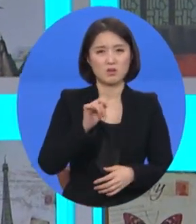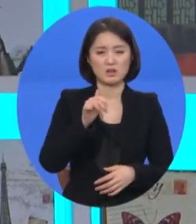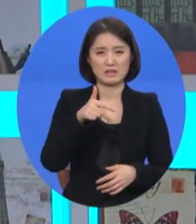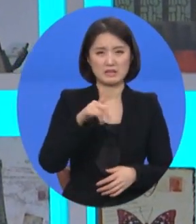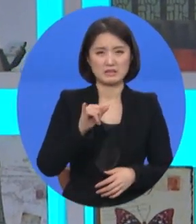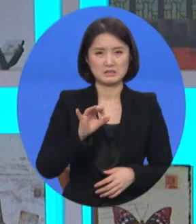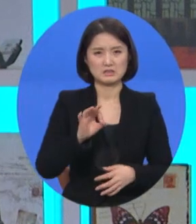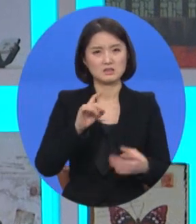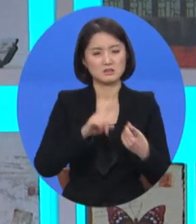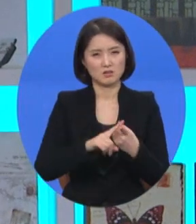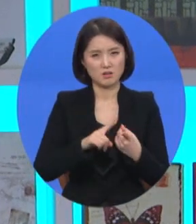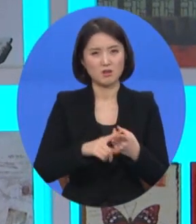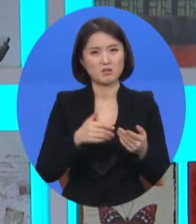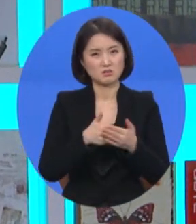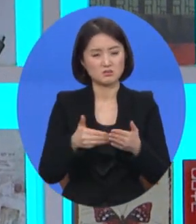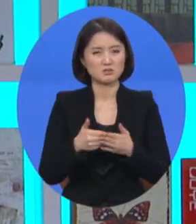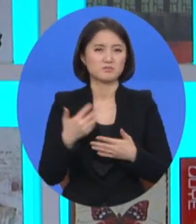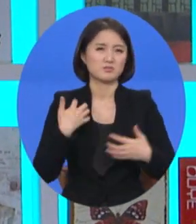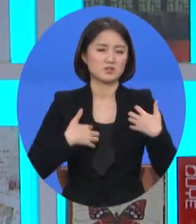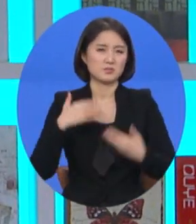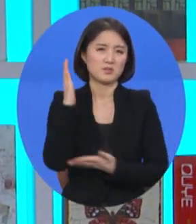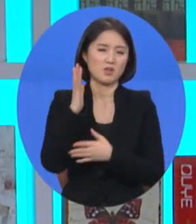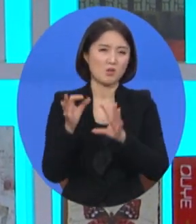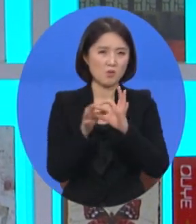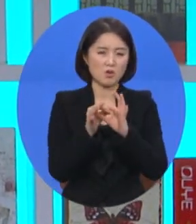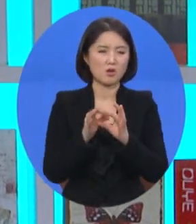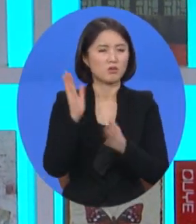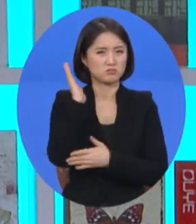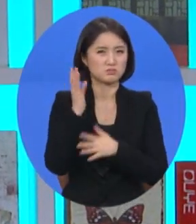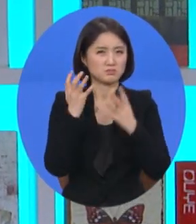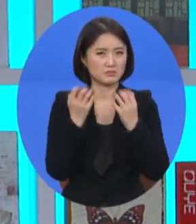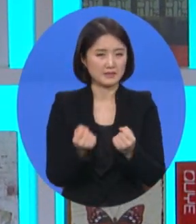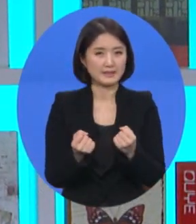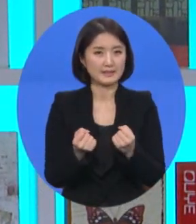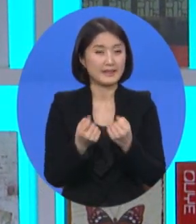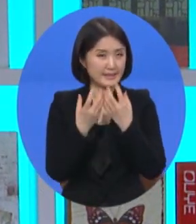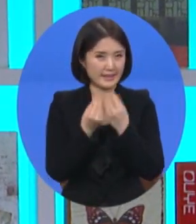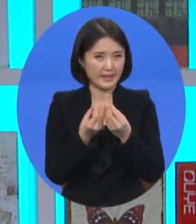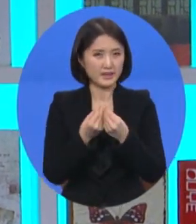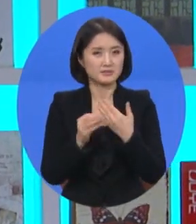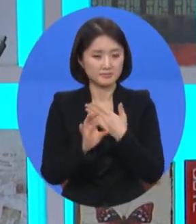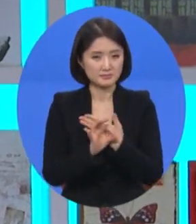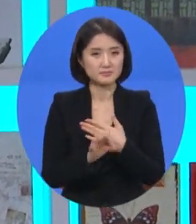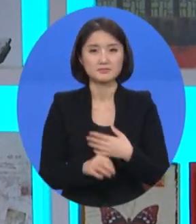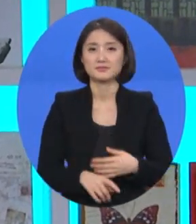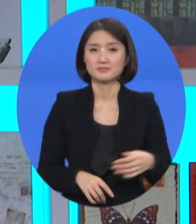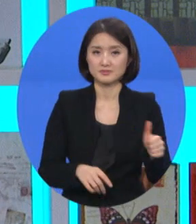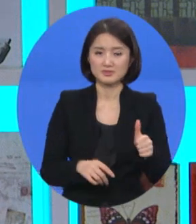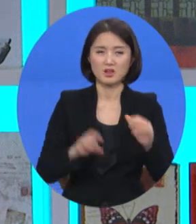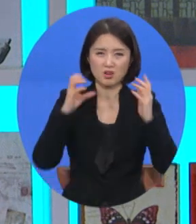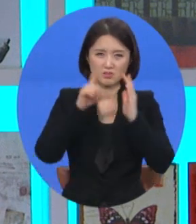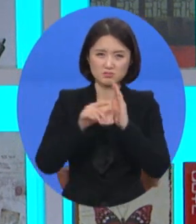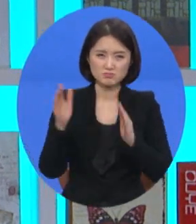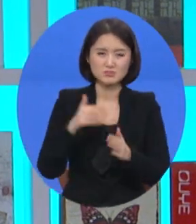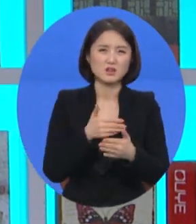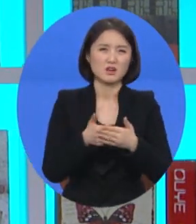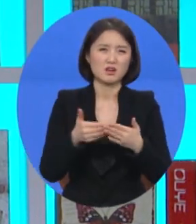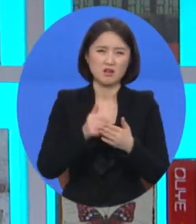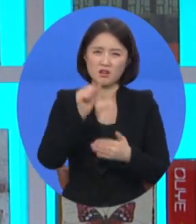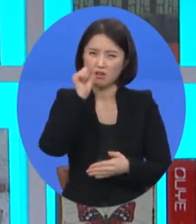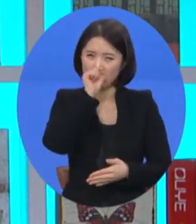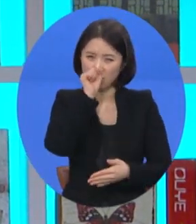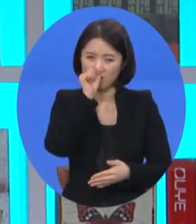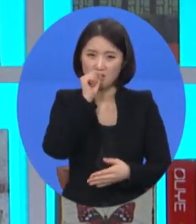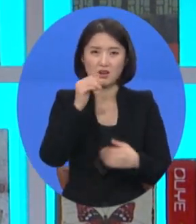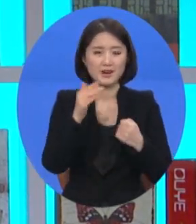그리는 것과 관련해서 어려서 이지 너무 그림 그리는 의미를 좋아했습니다 아버지가 이 경련 인